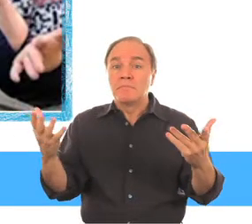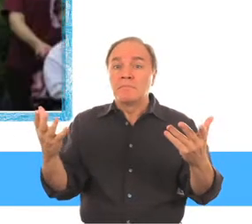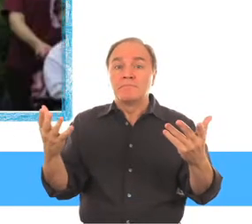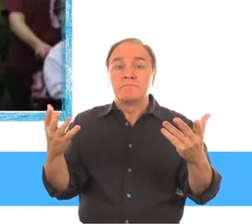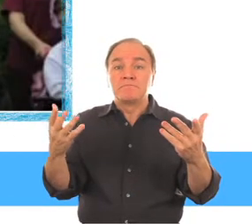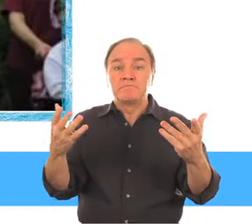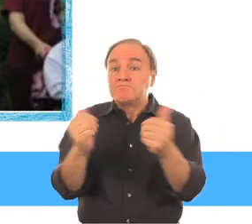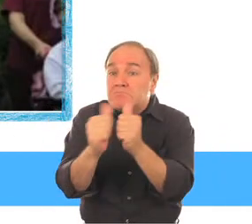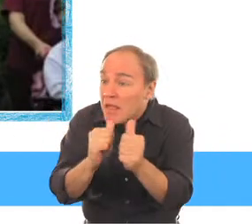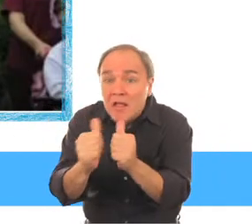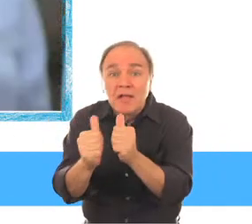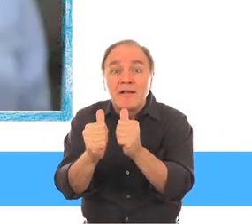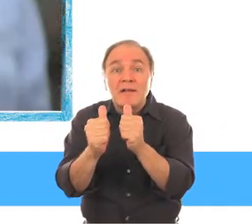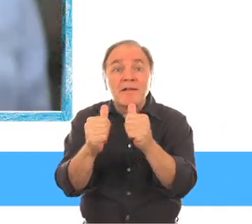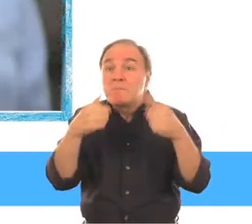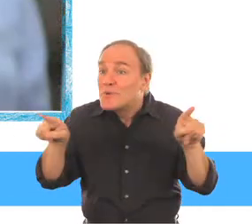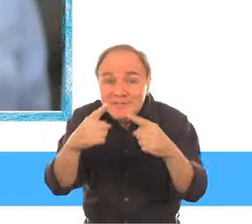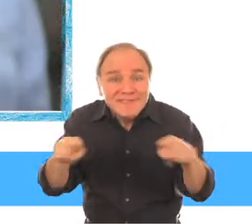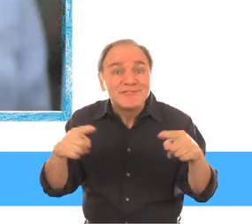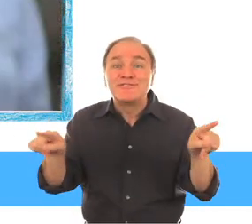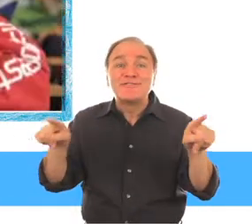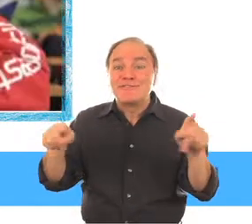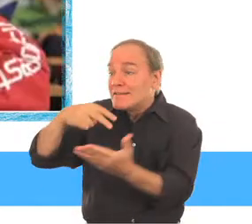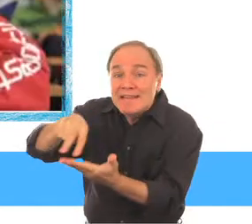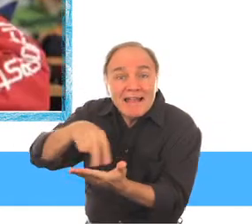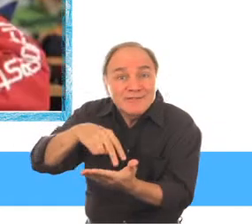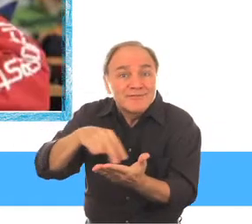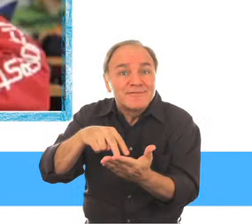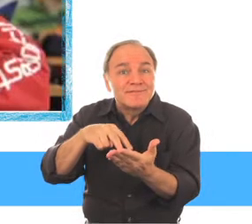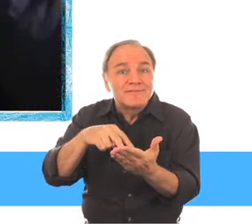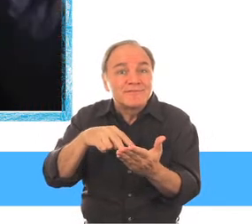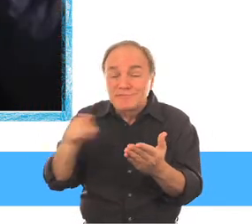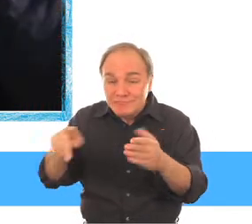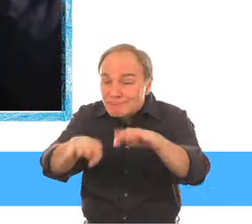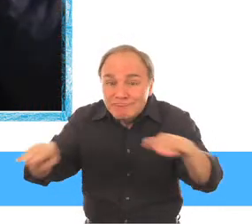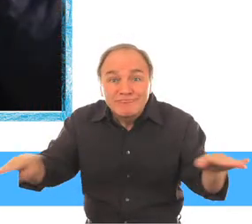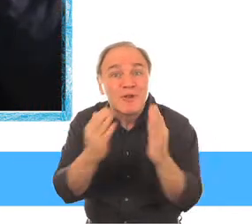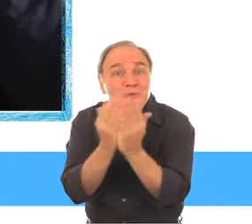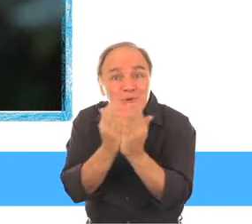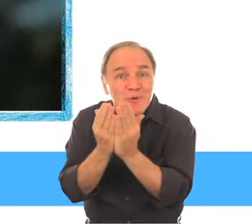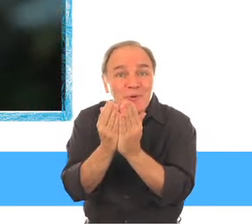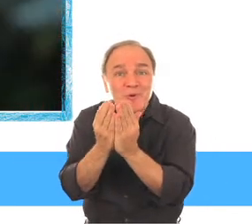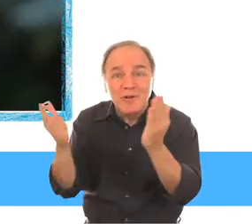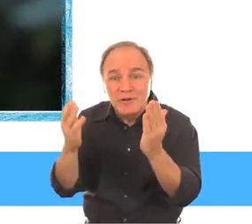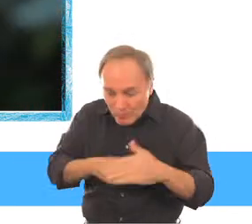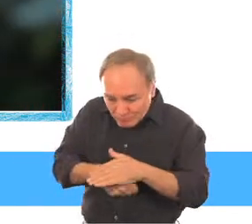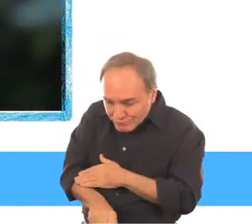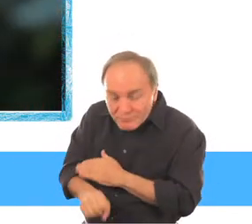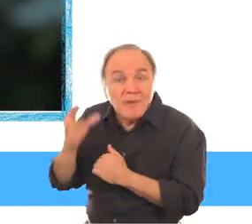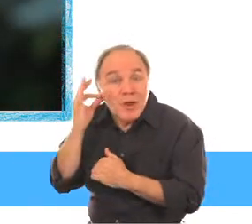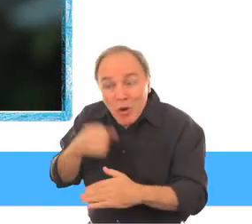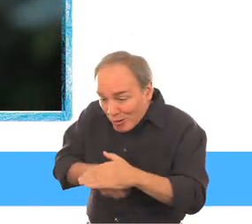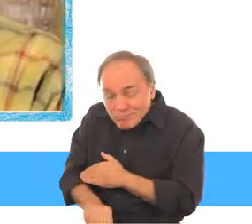musiciens, des danseurs, des amis, des étudiants, des filles, des fils,